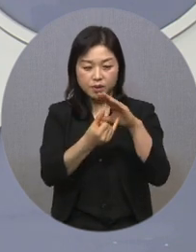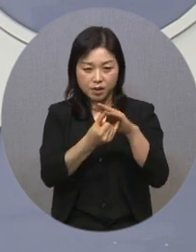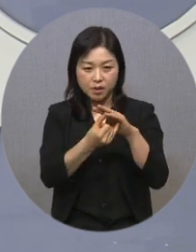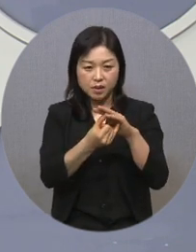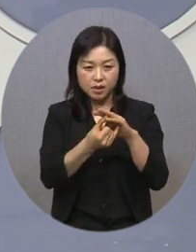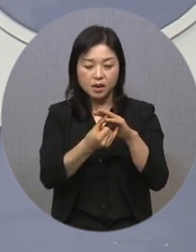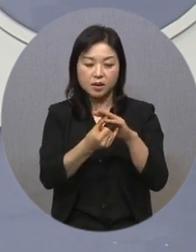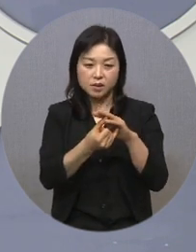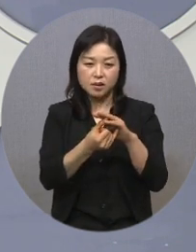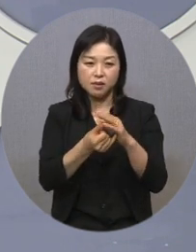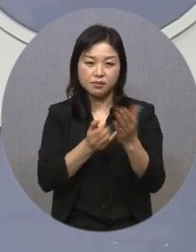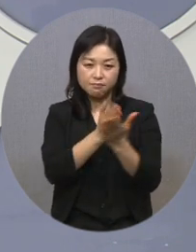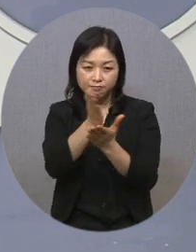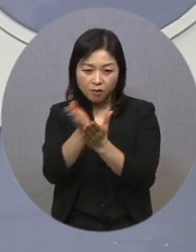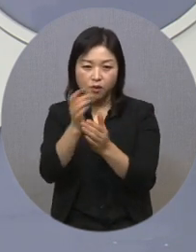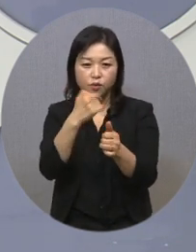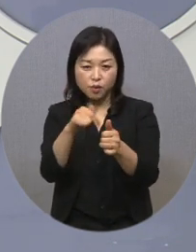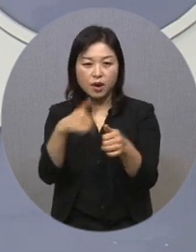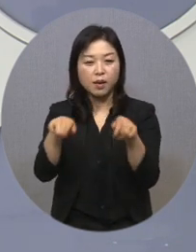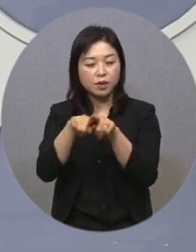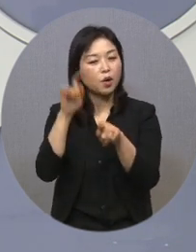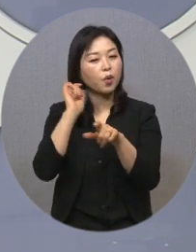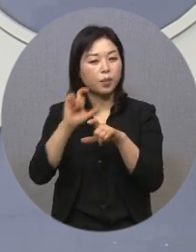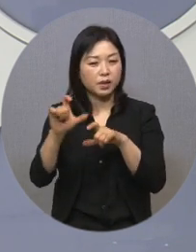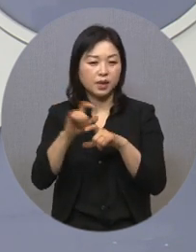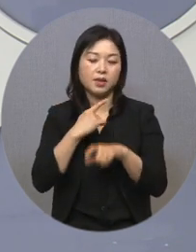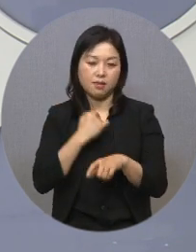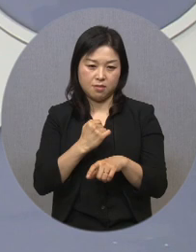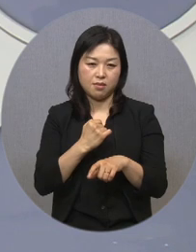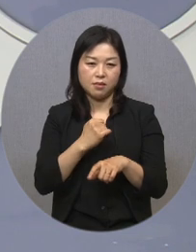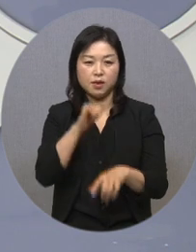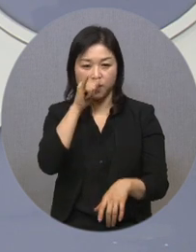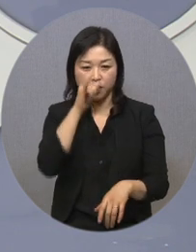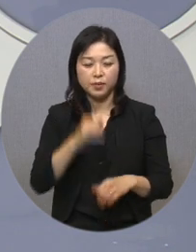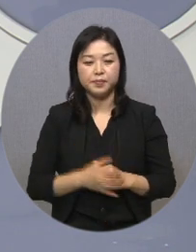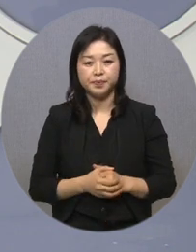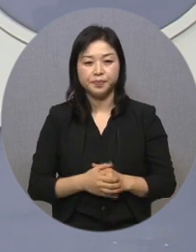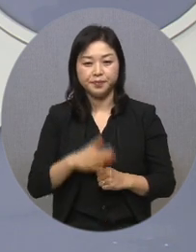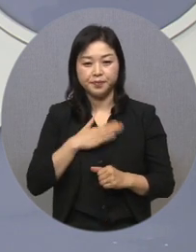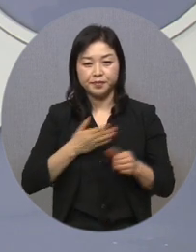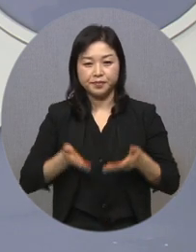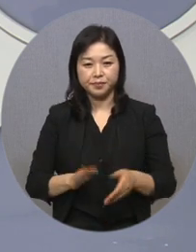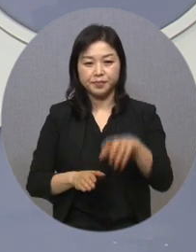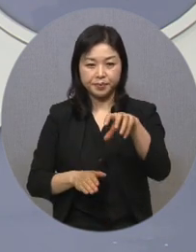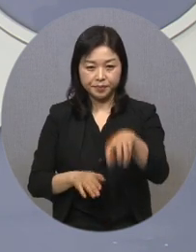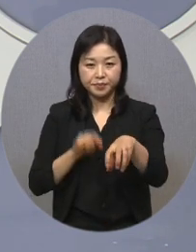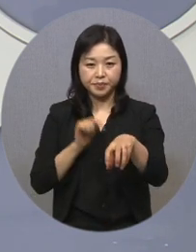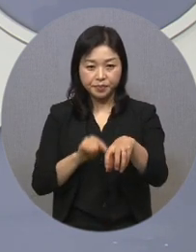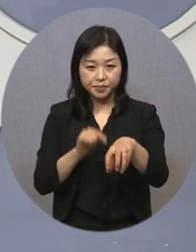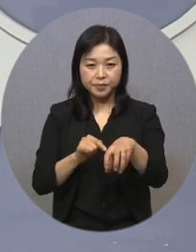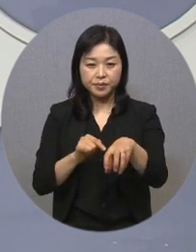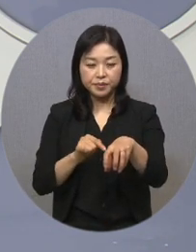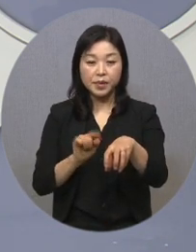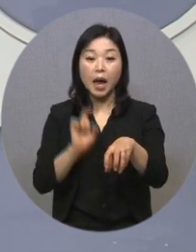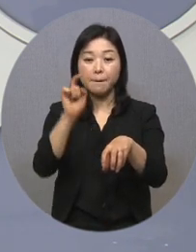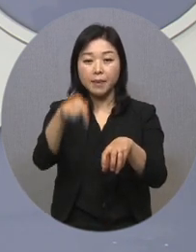고민했던 사례도 있고요. 또한 그러면서도 저 고향인 곳에 바로